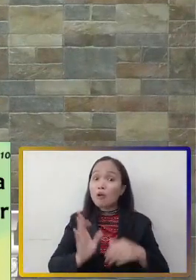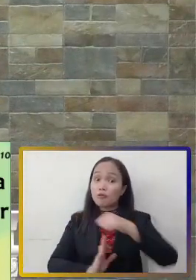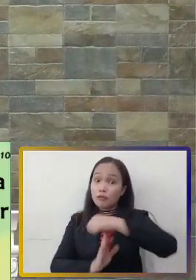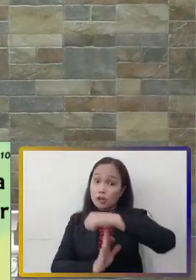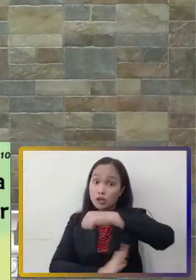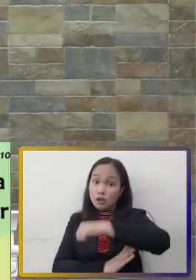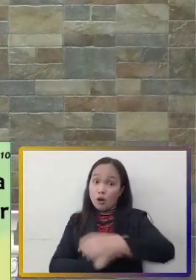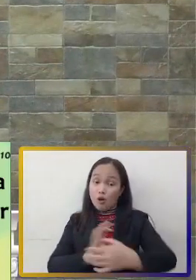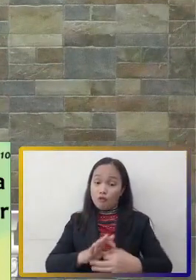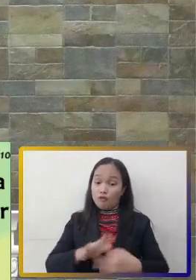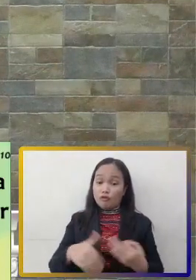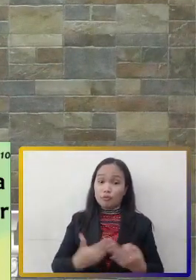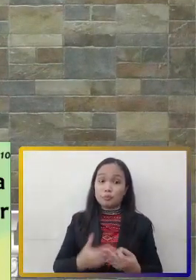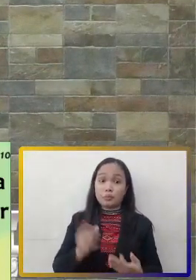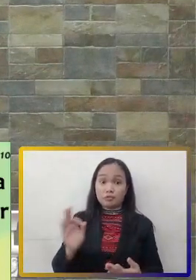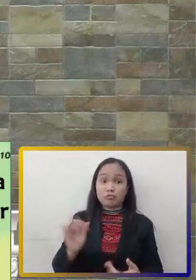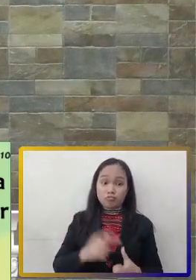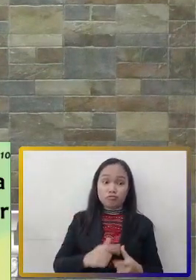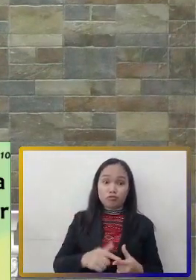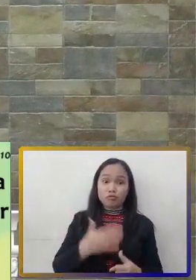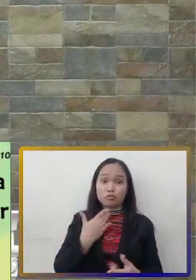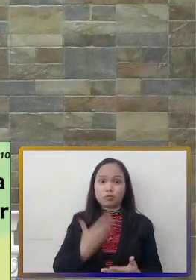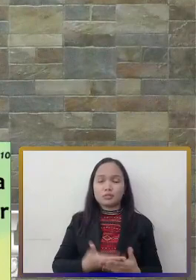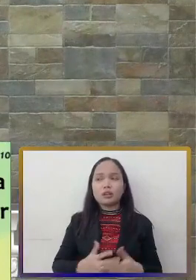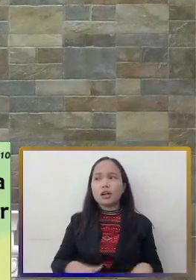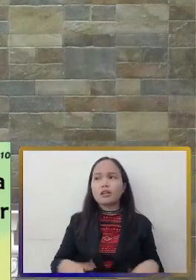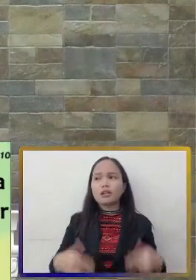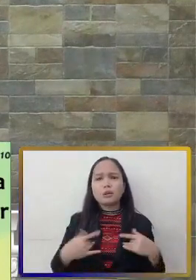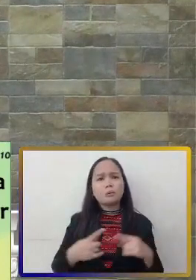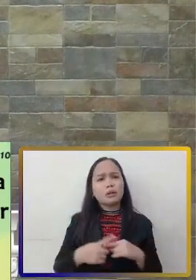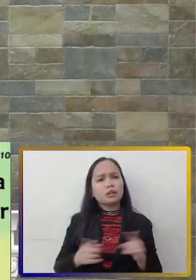ang buhay mo. So, pero kung paano mo